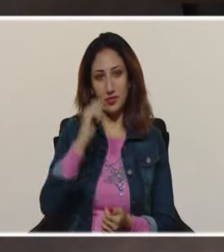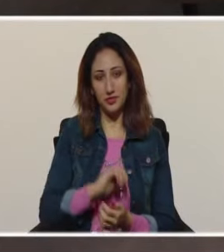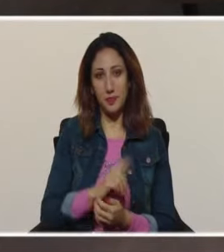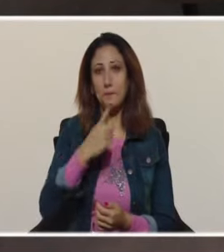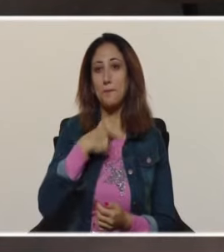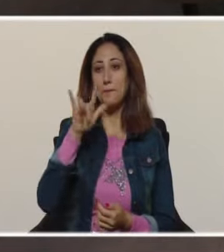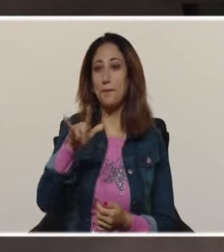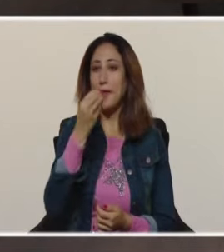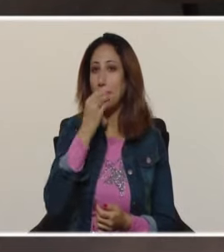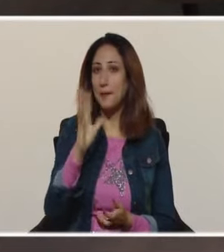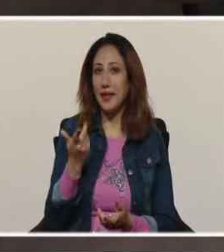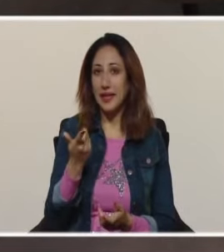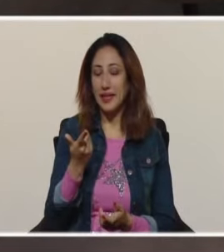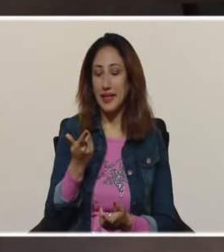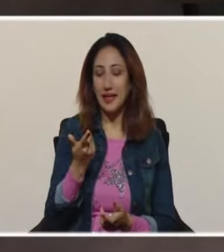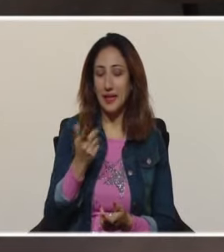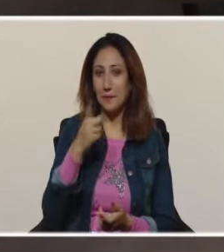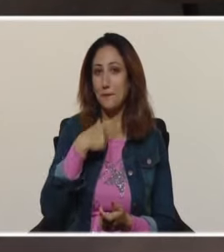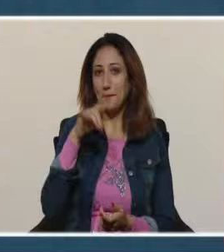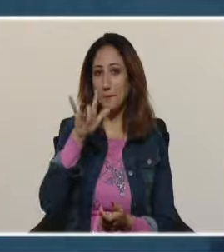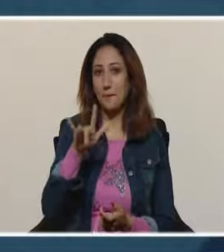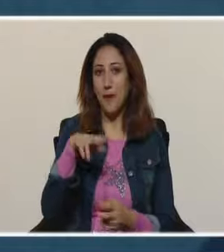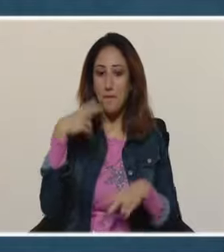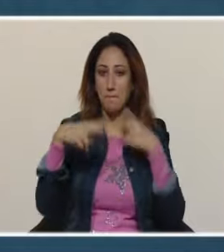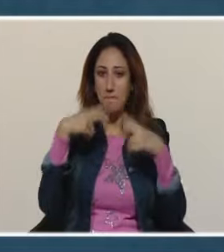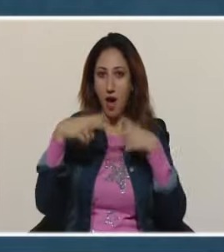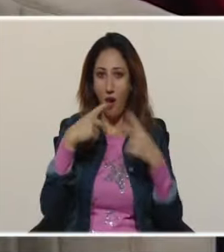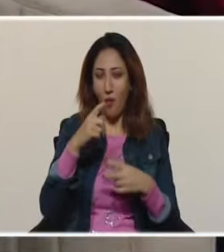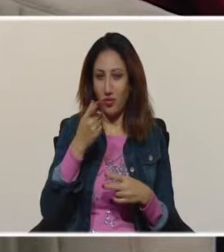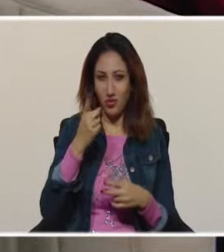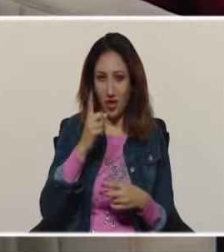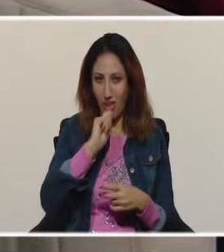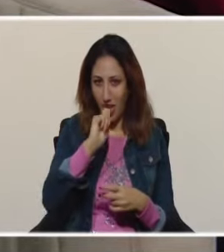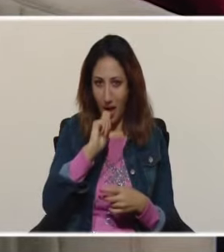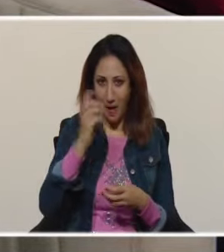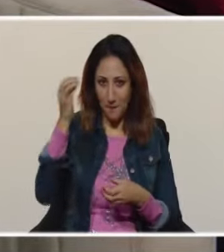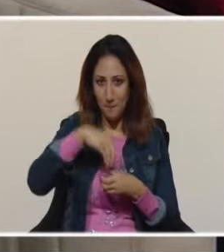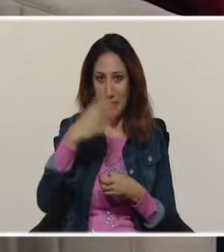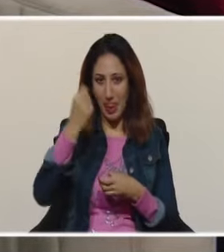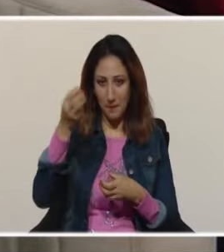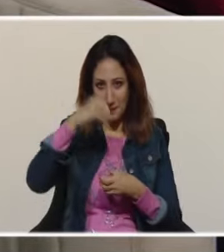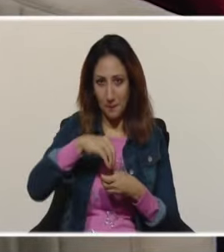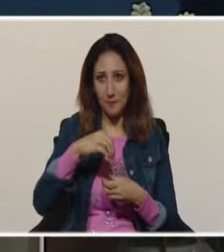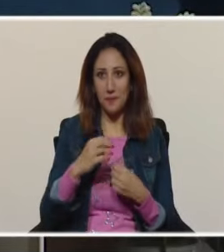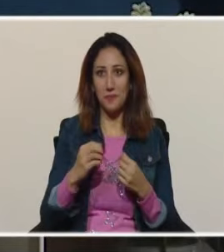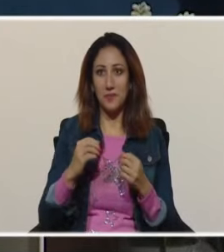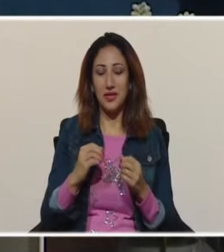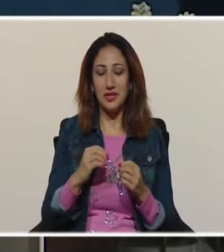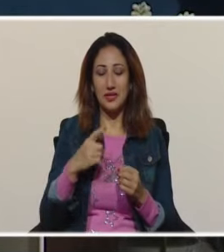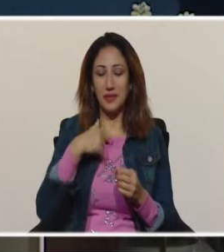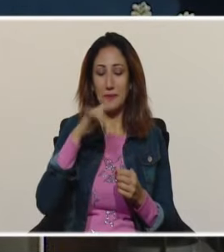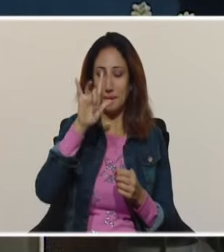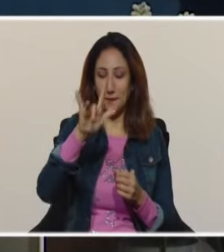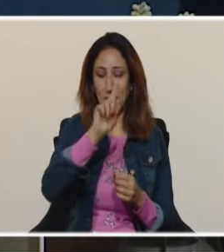بتحبيها متغشش السؤال مكرونه بشاميل وانت واو مكرونه بشاميل برضه واحنا بنحبها برضه اسال